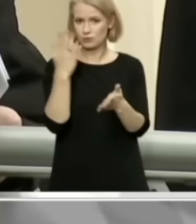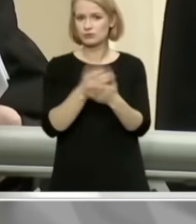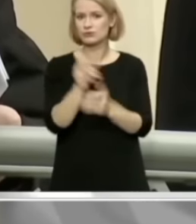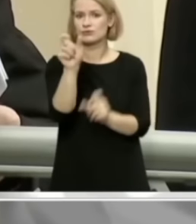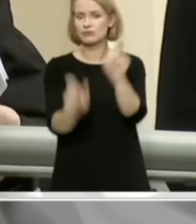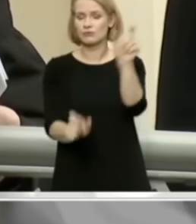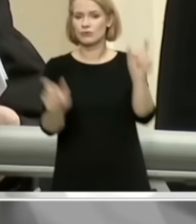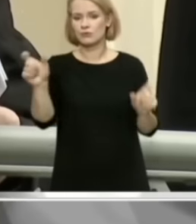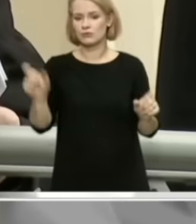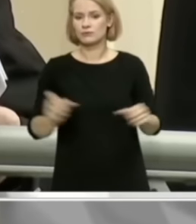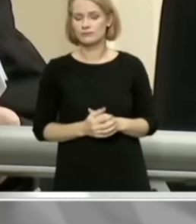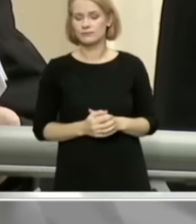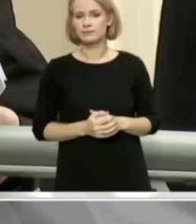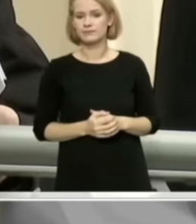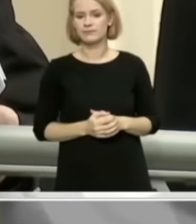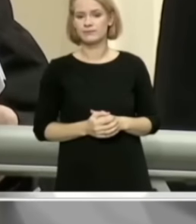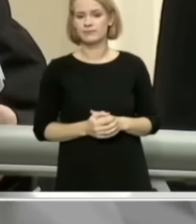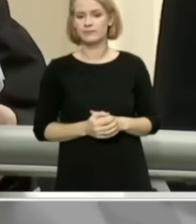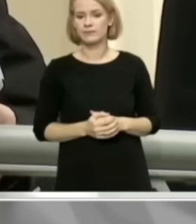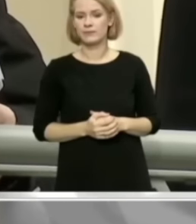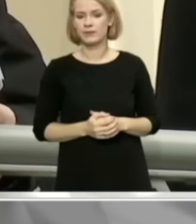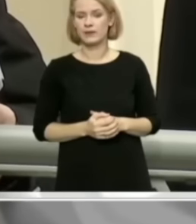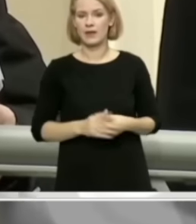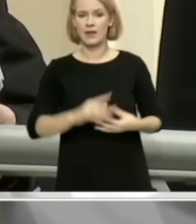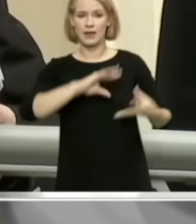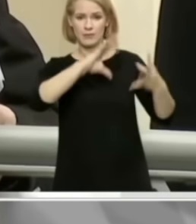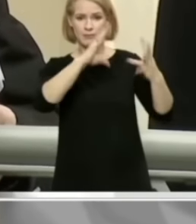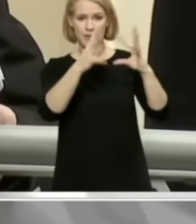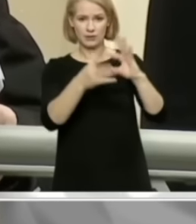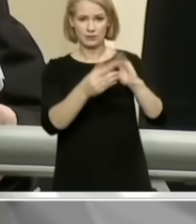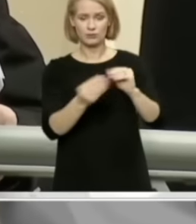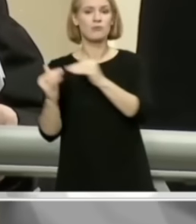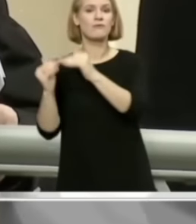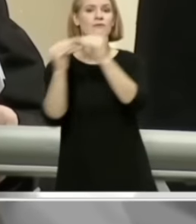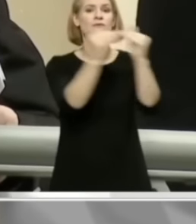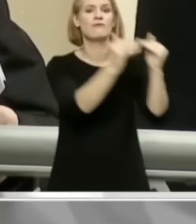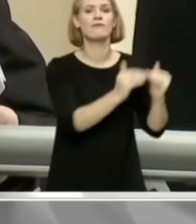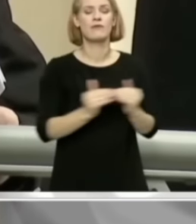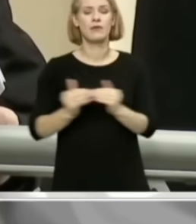Bendru sutarimu, kaip kolūkio valdyboje.